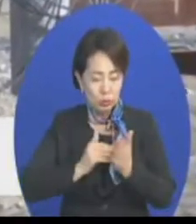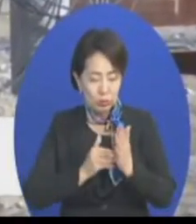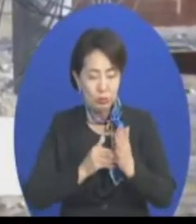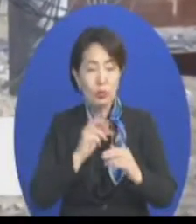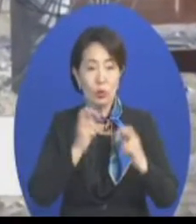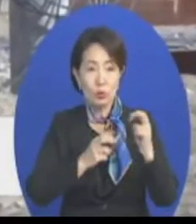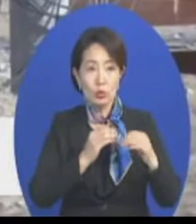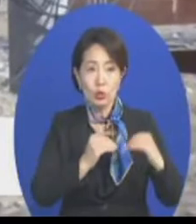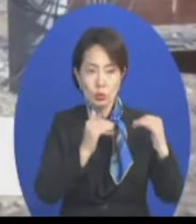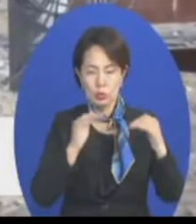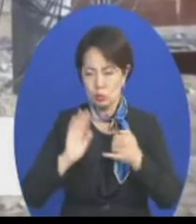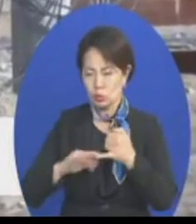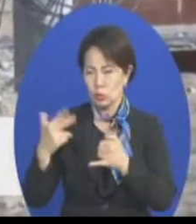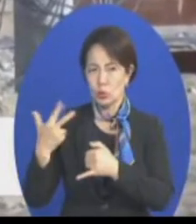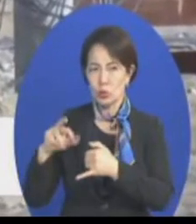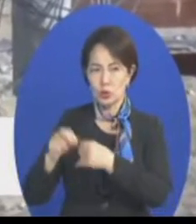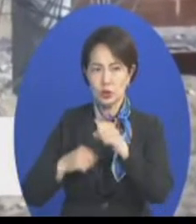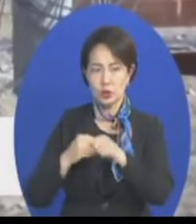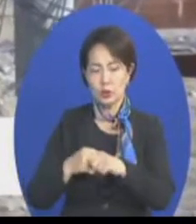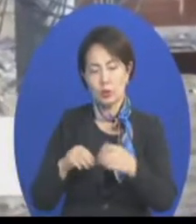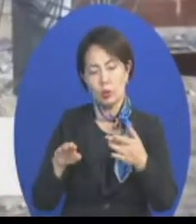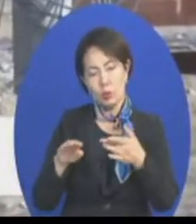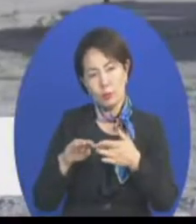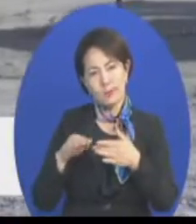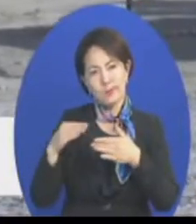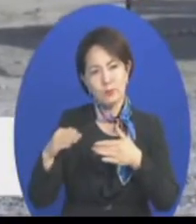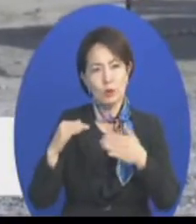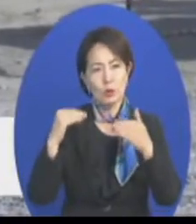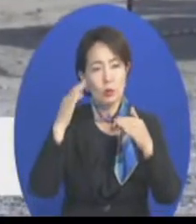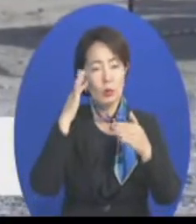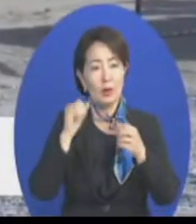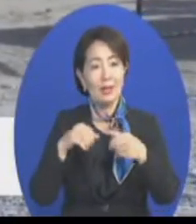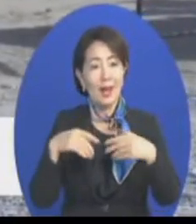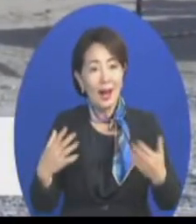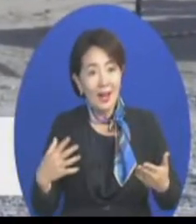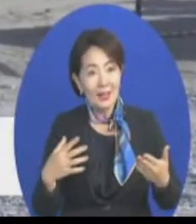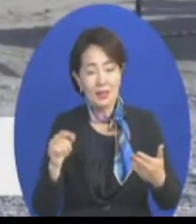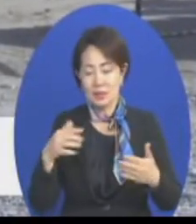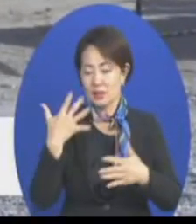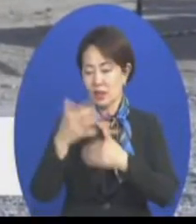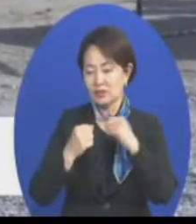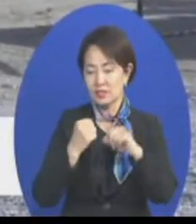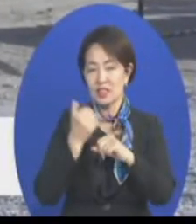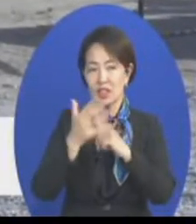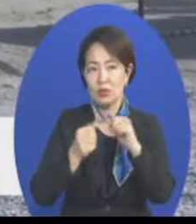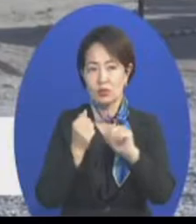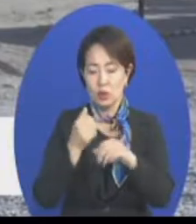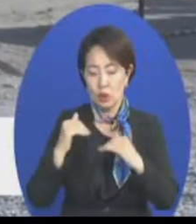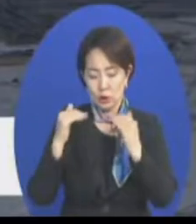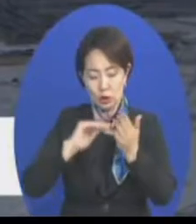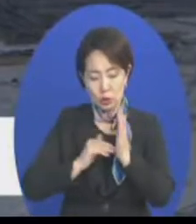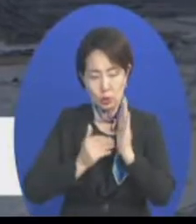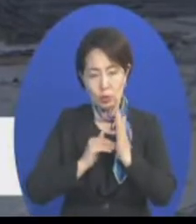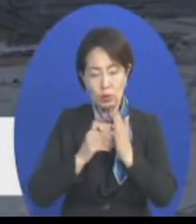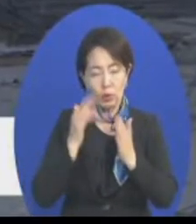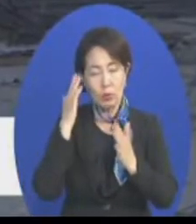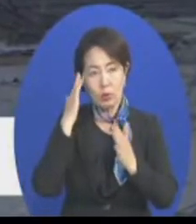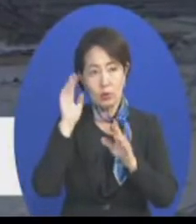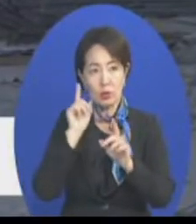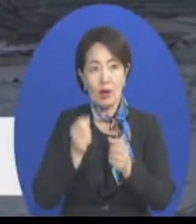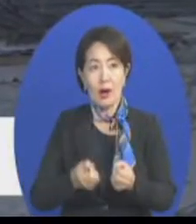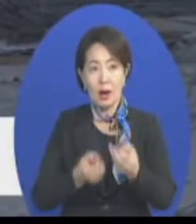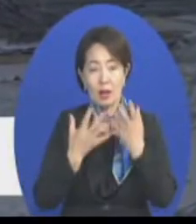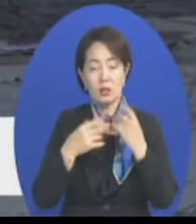байсан. Харин сүүлийн 30 жил урт дунд хугацааны хөгжлийн бодлого алдагдсан. За тиймээс 5 жилээр хөгжлийг төлөвлөдөг бодлоготой болж байна. За